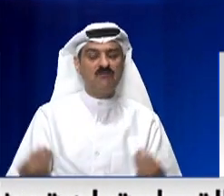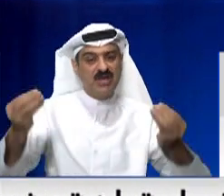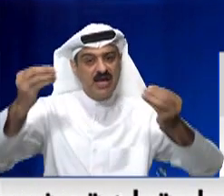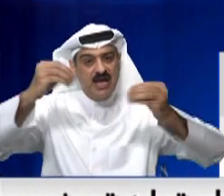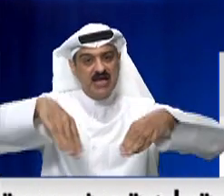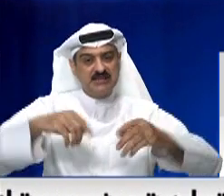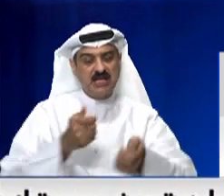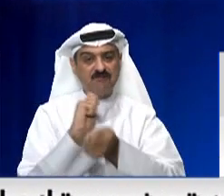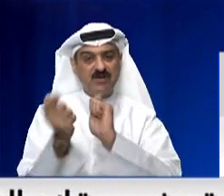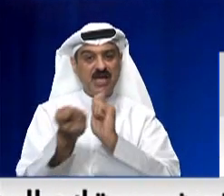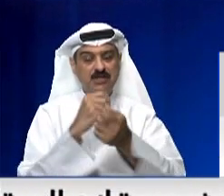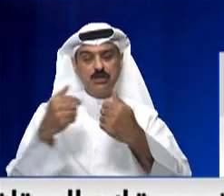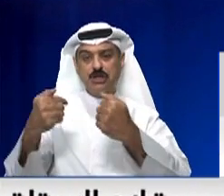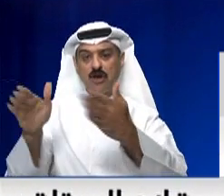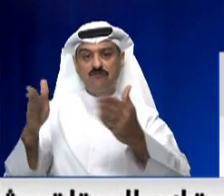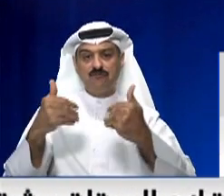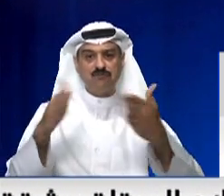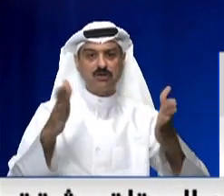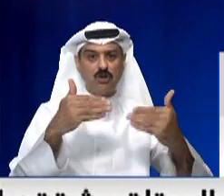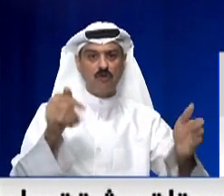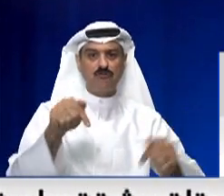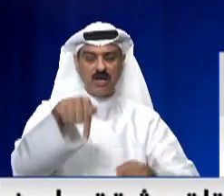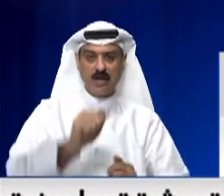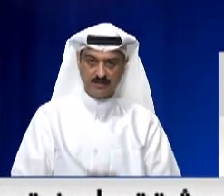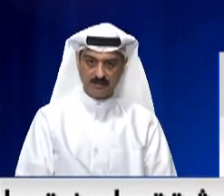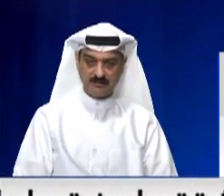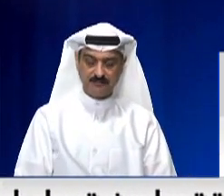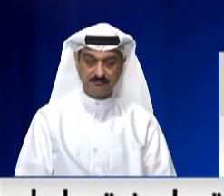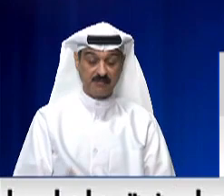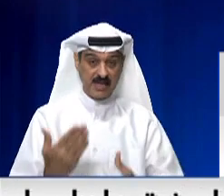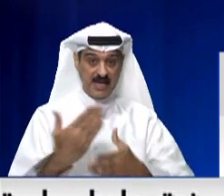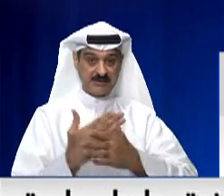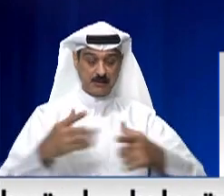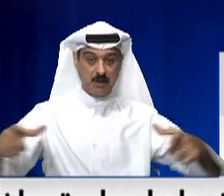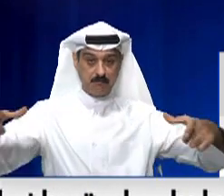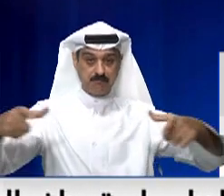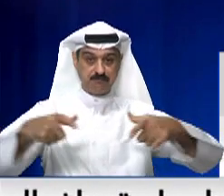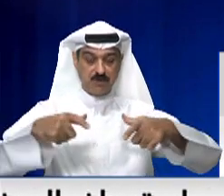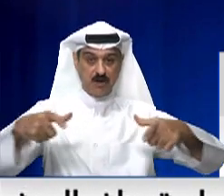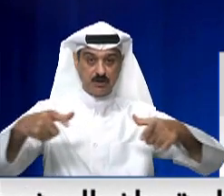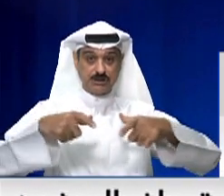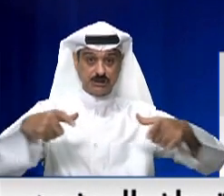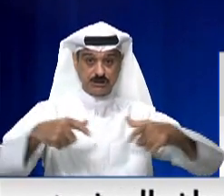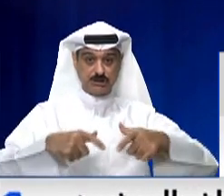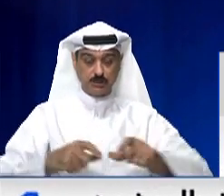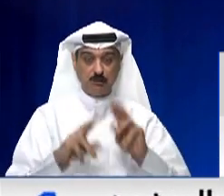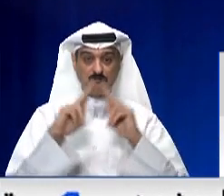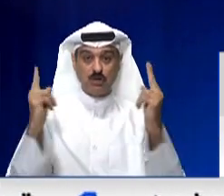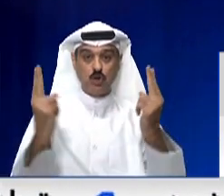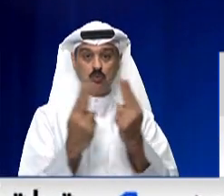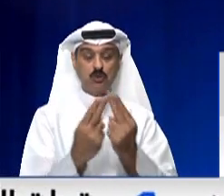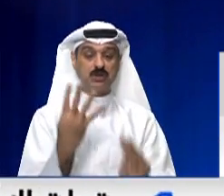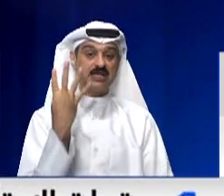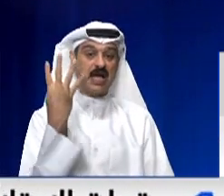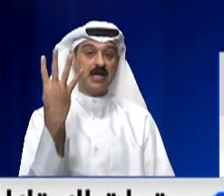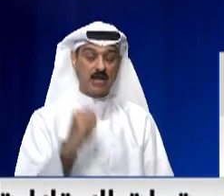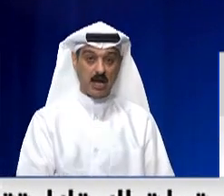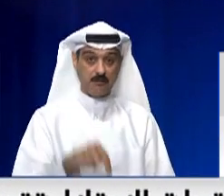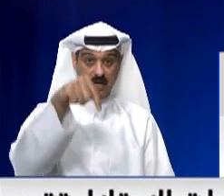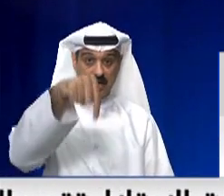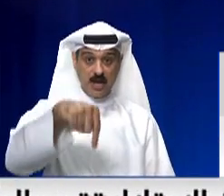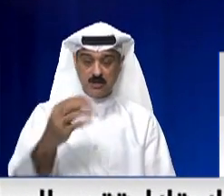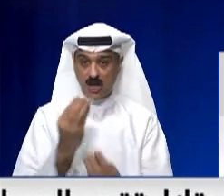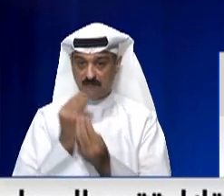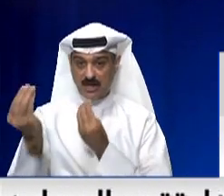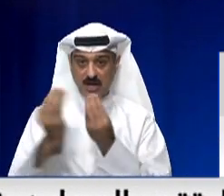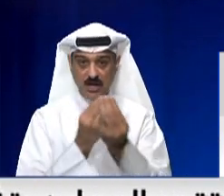مبدأ التجارة وفتح الأسواق. جاء ذلك خلال مشاركته في المنتدى الرابع لطريق الحرير تحت شعار التواصل